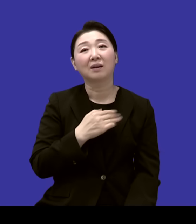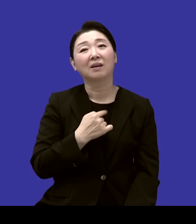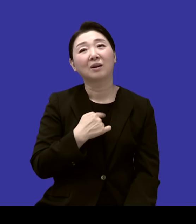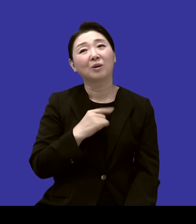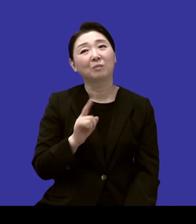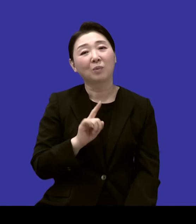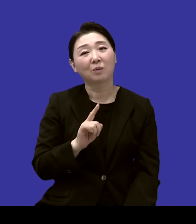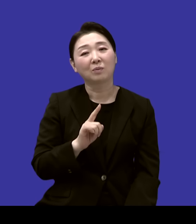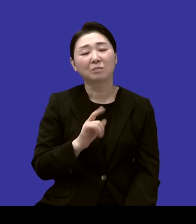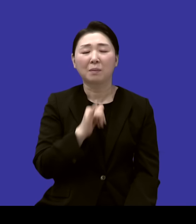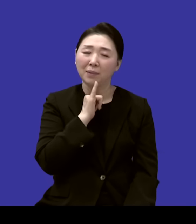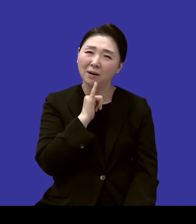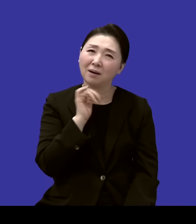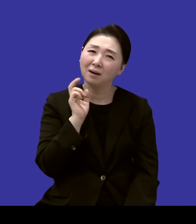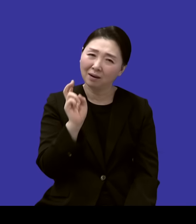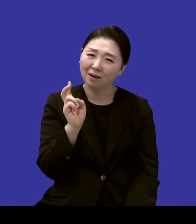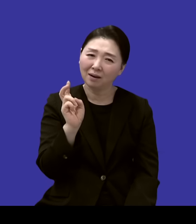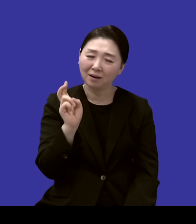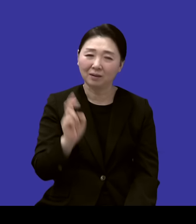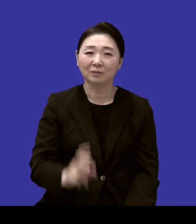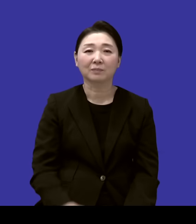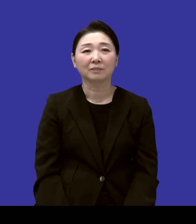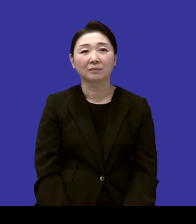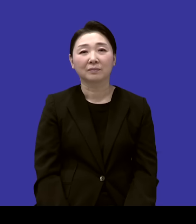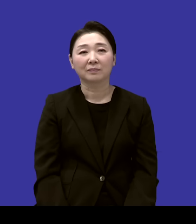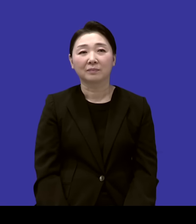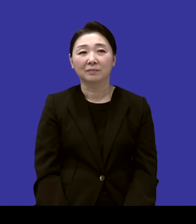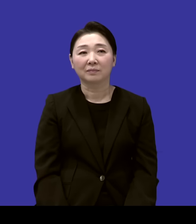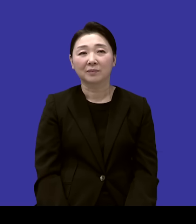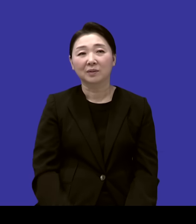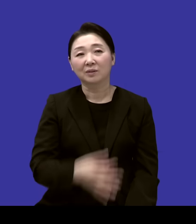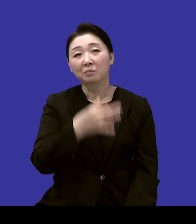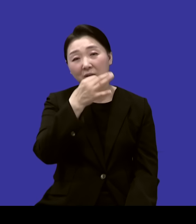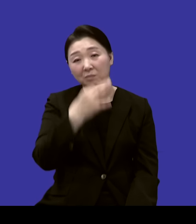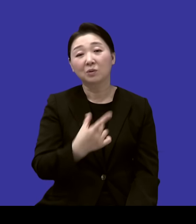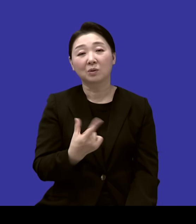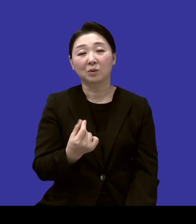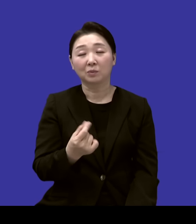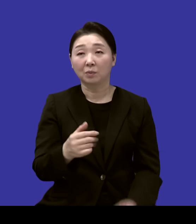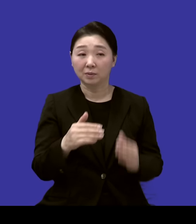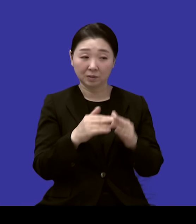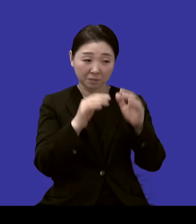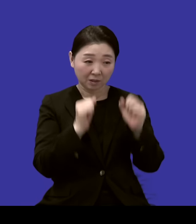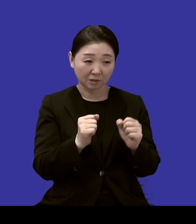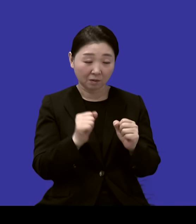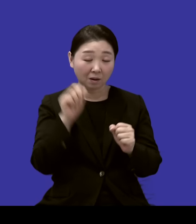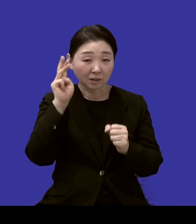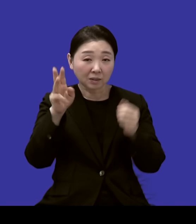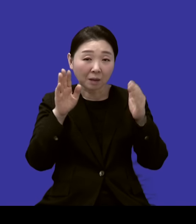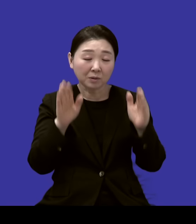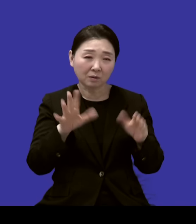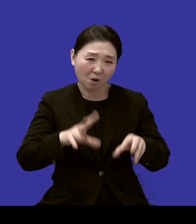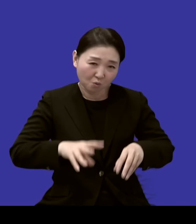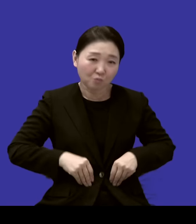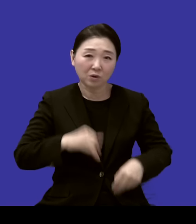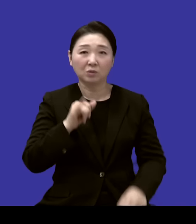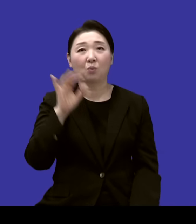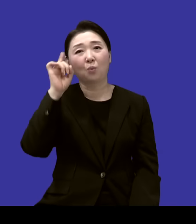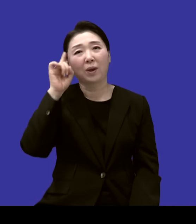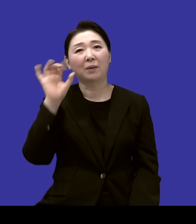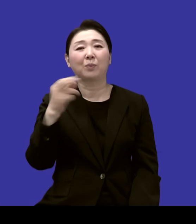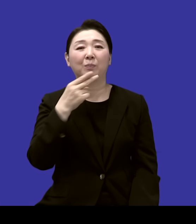막 극단적인 선택을 하지 않았을까 막 네. 그런 생각을 해요. 네. 너무나 힘들었고 정말 집에 있는데 3일 정도 막 굶을 정도 있었어요. 막 돈이 네.